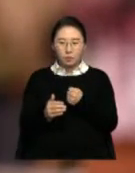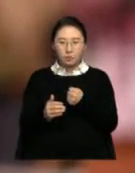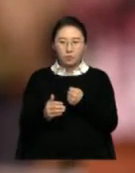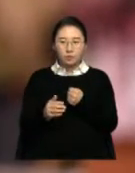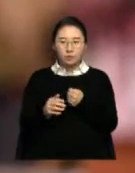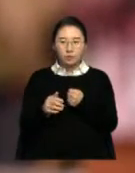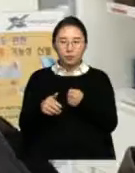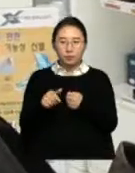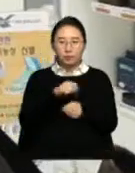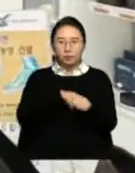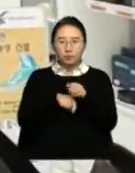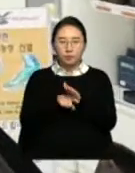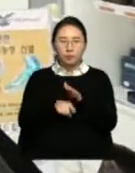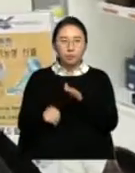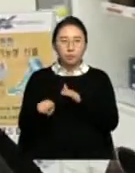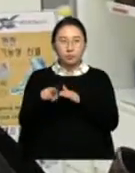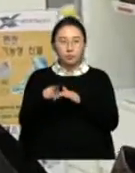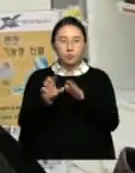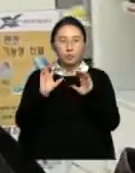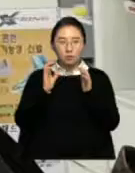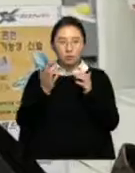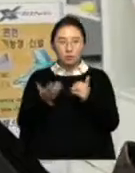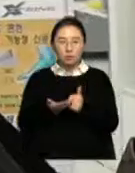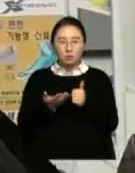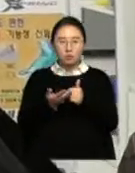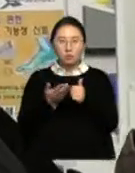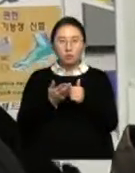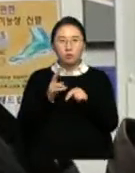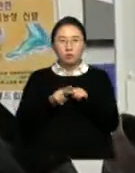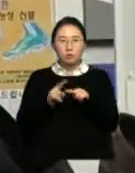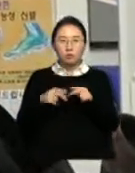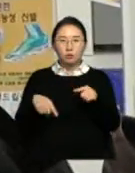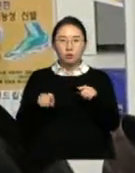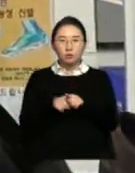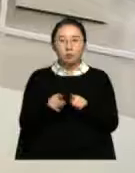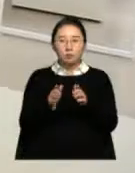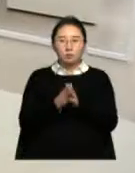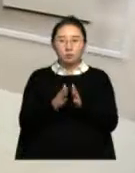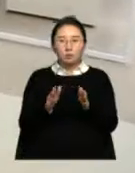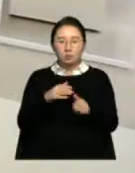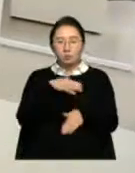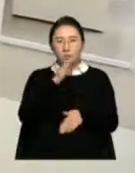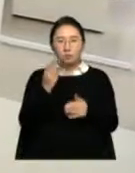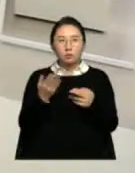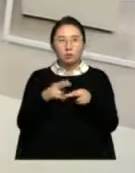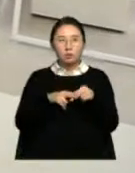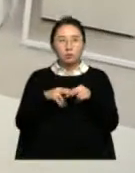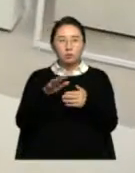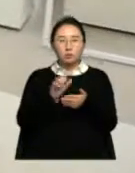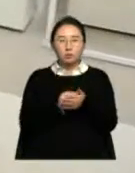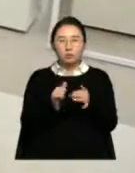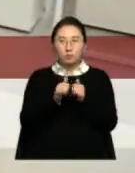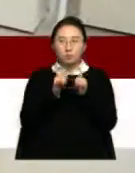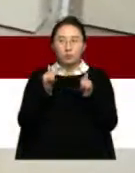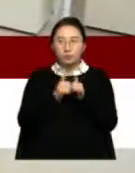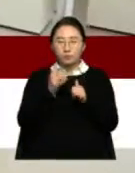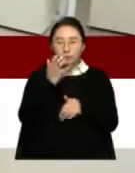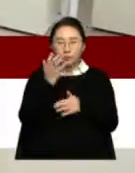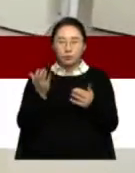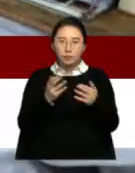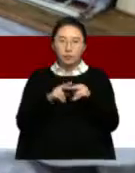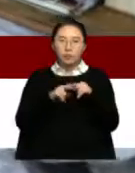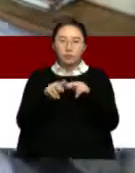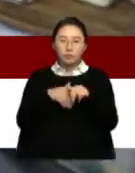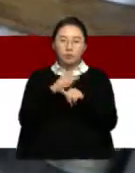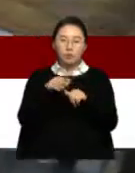좀 앞장서서 베이비붐 세대의 은퇴와 맞물려 시급해진 노인 일자리 확보, 사회공헌 일자리의